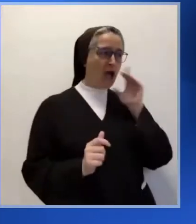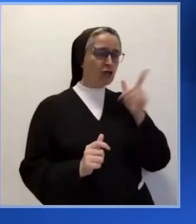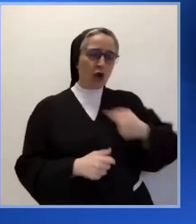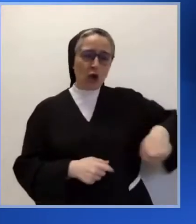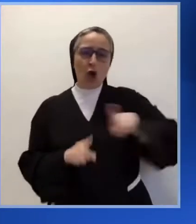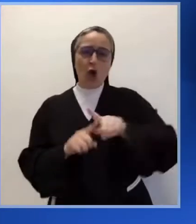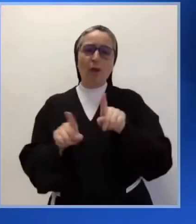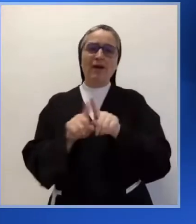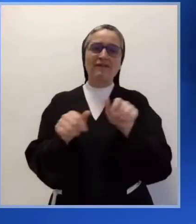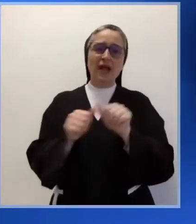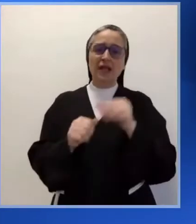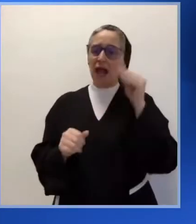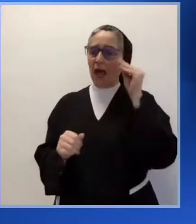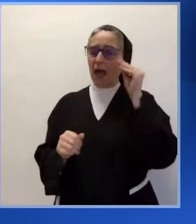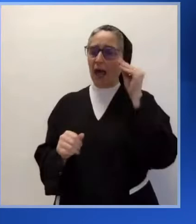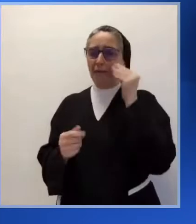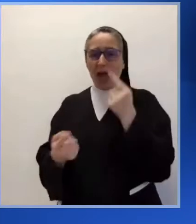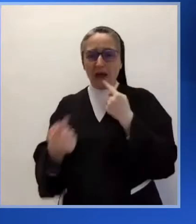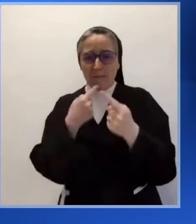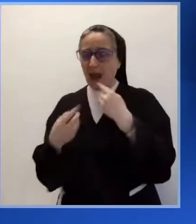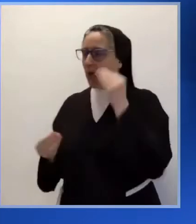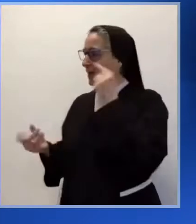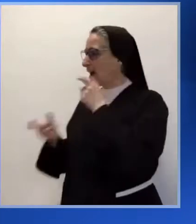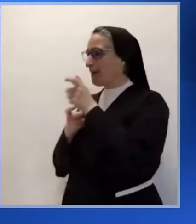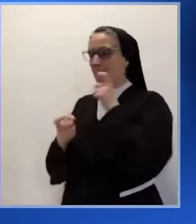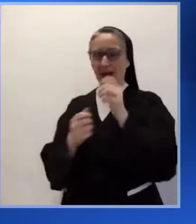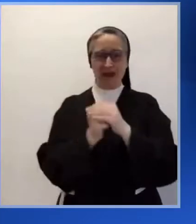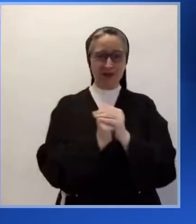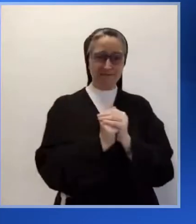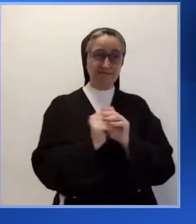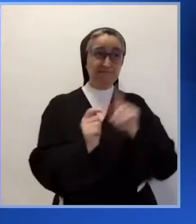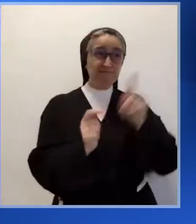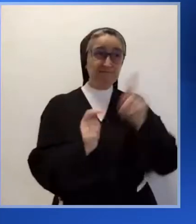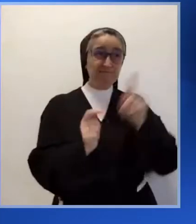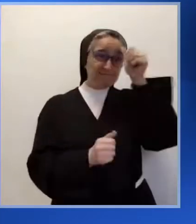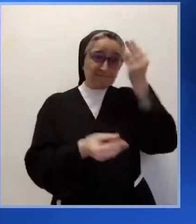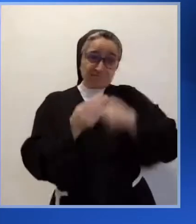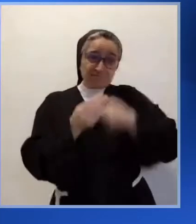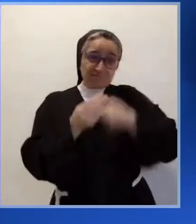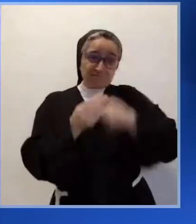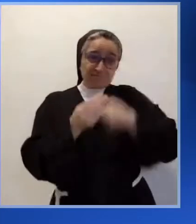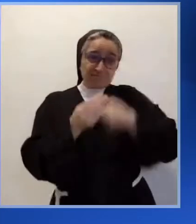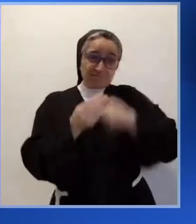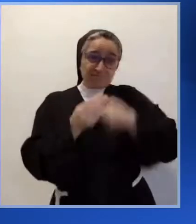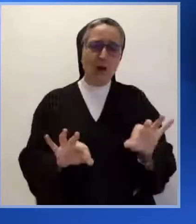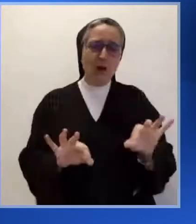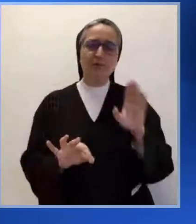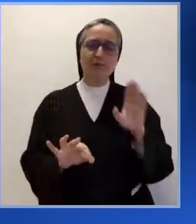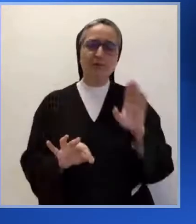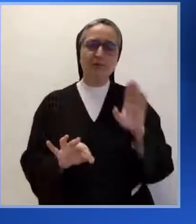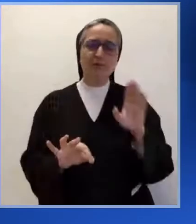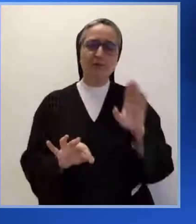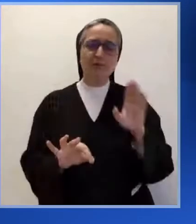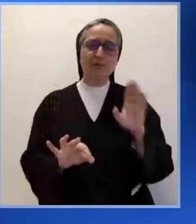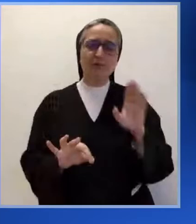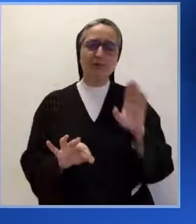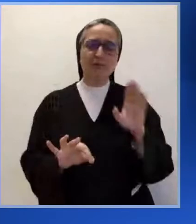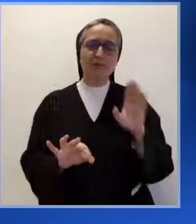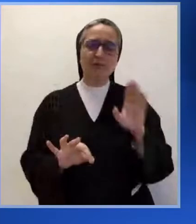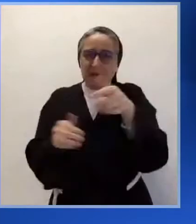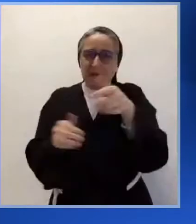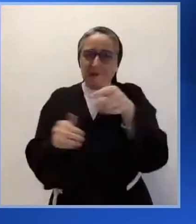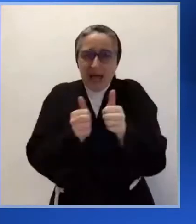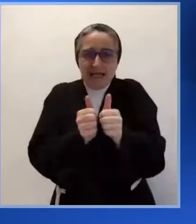sorelle. O Cristo, nato per noi, insegnaci a camminare con Te